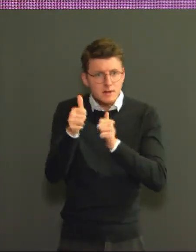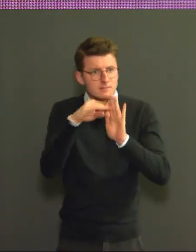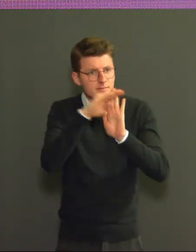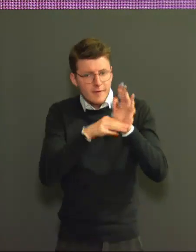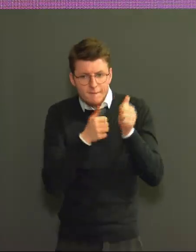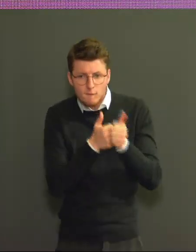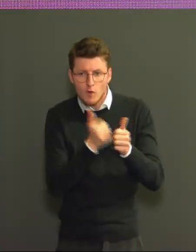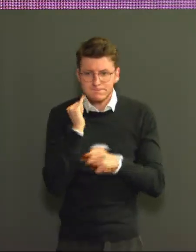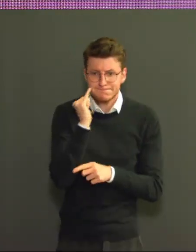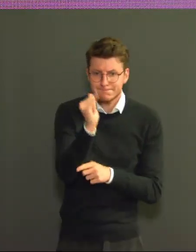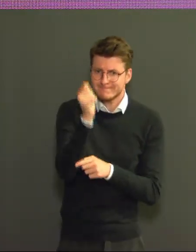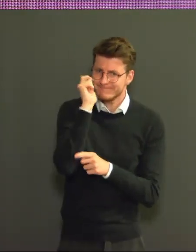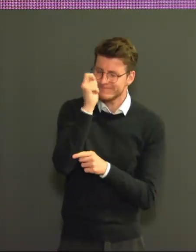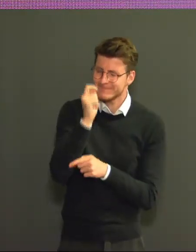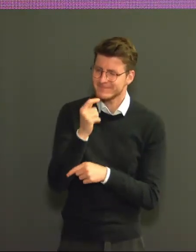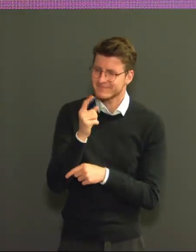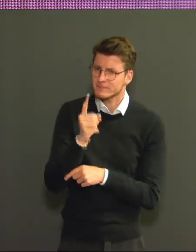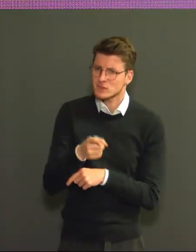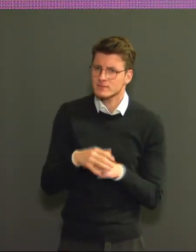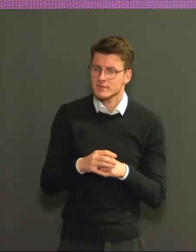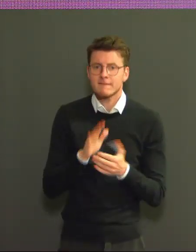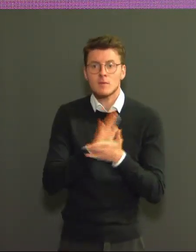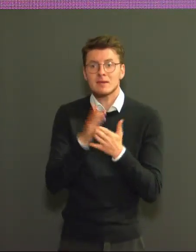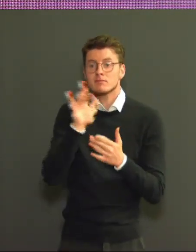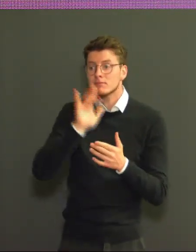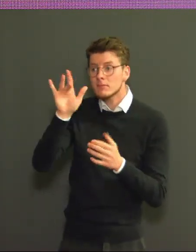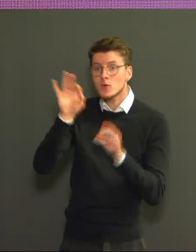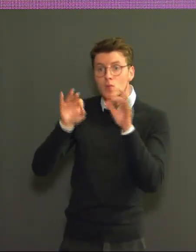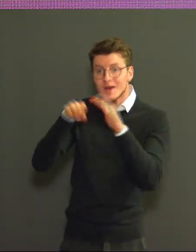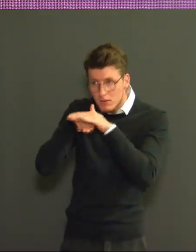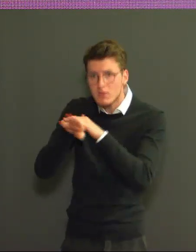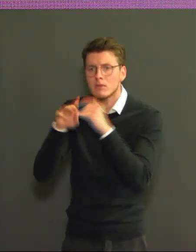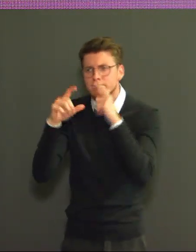maar aan het dragen van maskers in de winkel of op het openbaar vervoer.